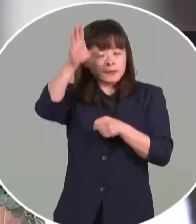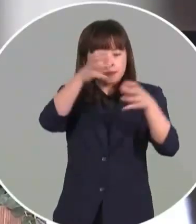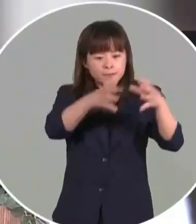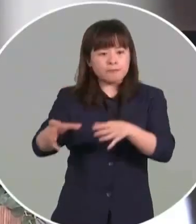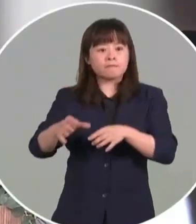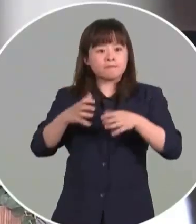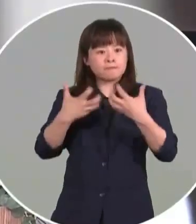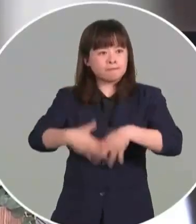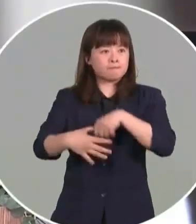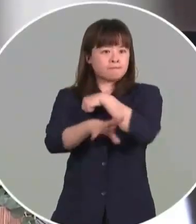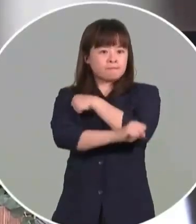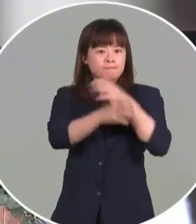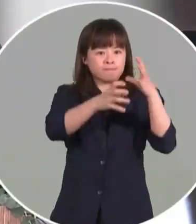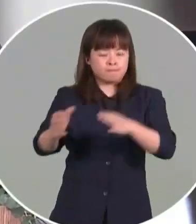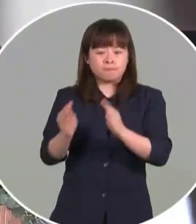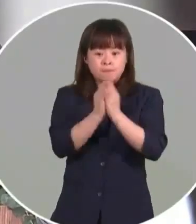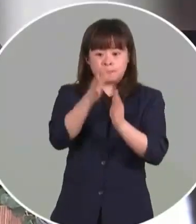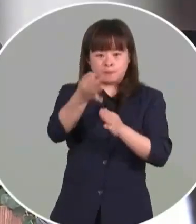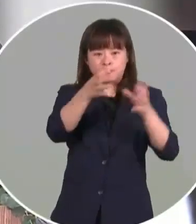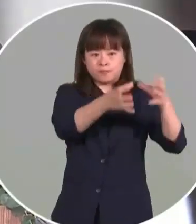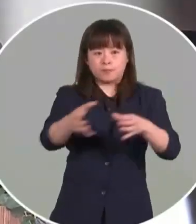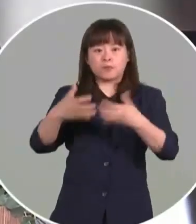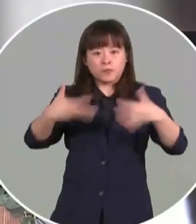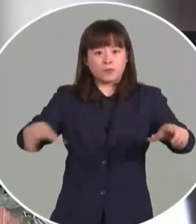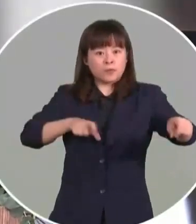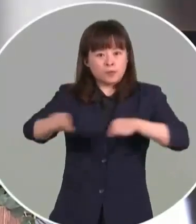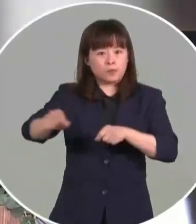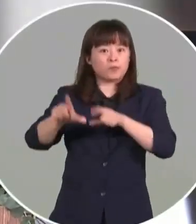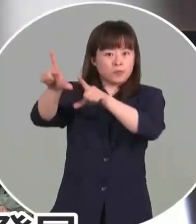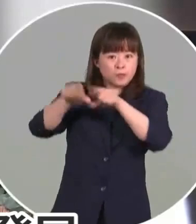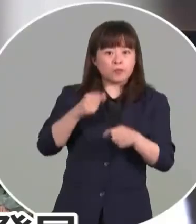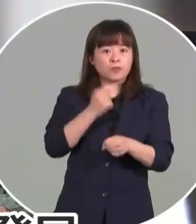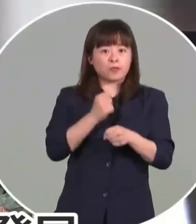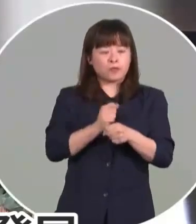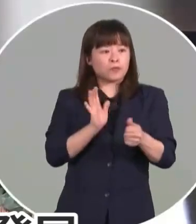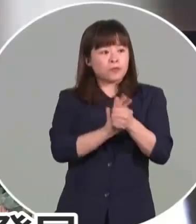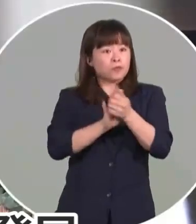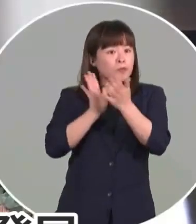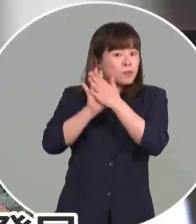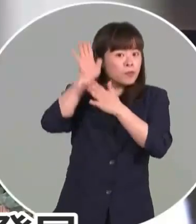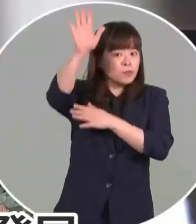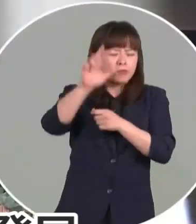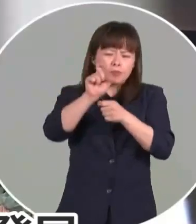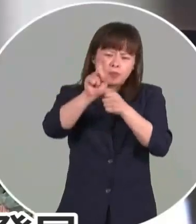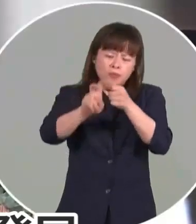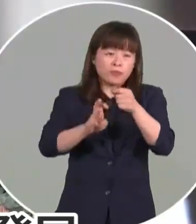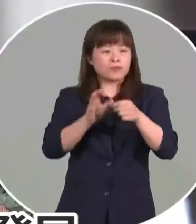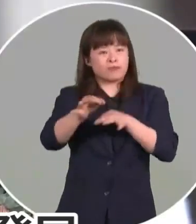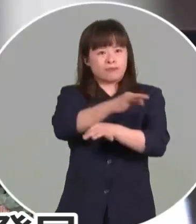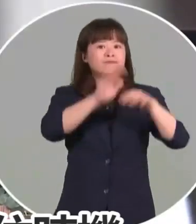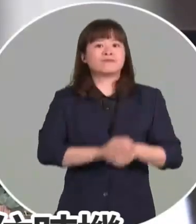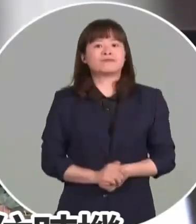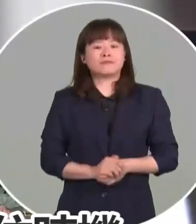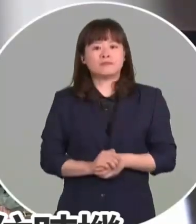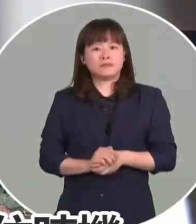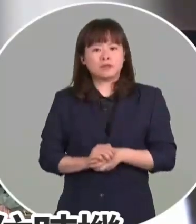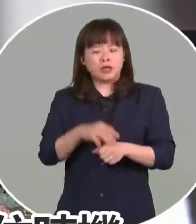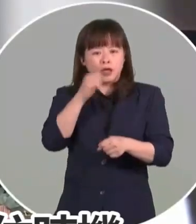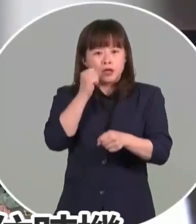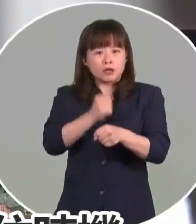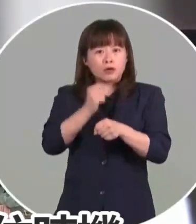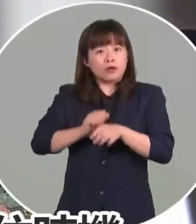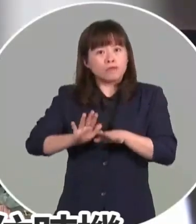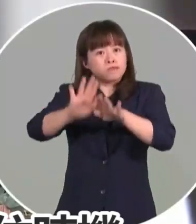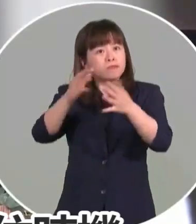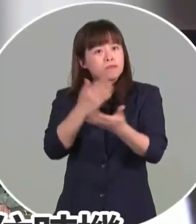设、造园投资等重大的计划，来巩固未来几十年的经济发展。在产业发